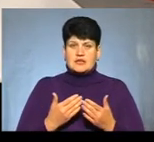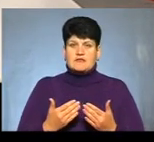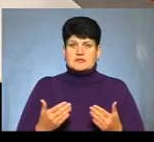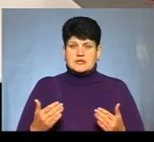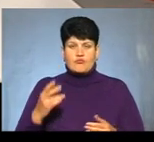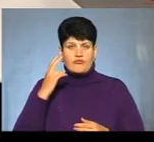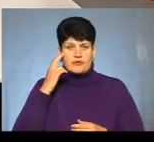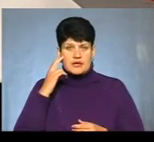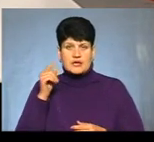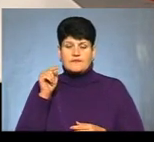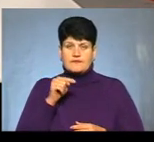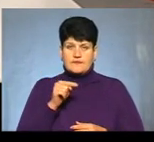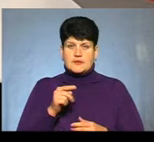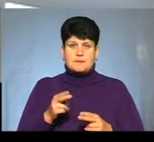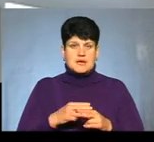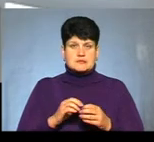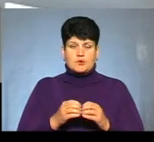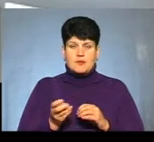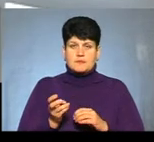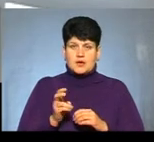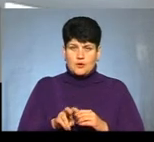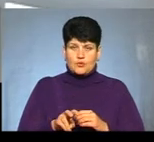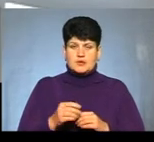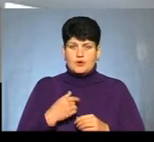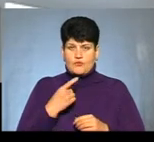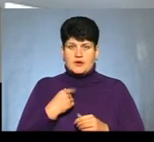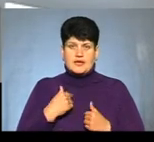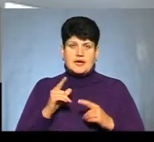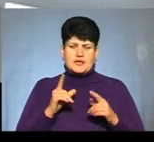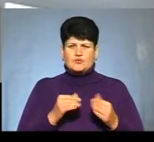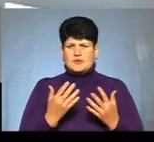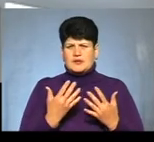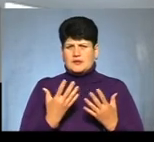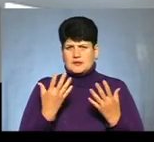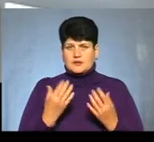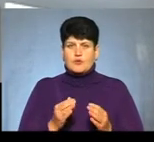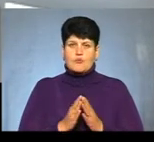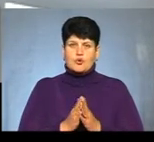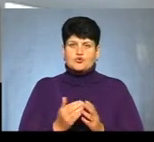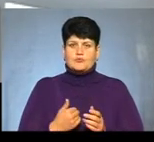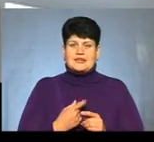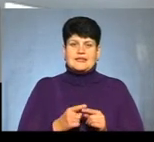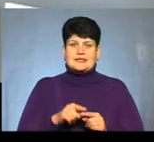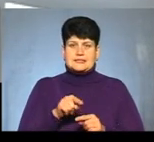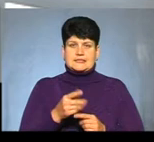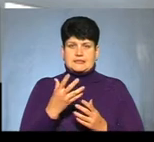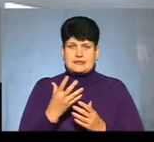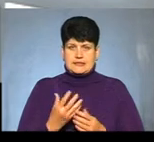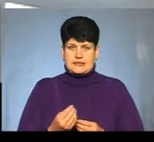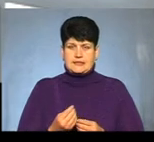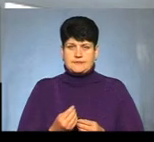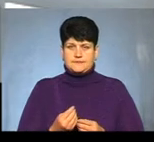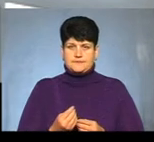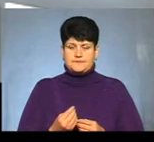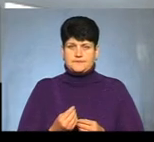зіграти виставу в Києві. Він без проблем до мене підходить, каже, я їду на декілька днів, прошу мене на ці дні